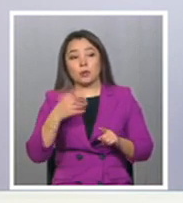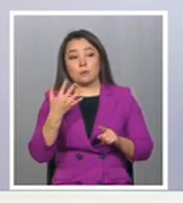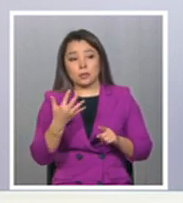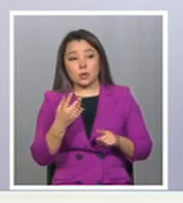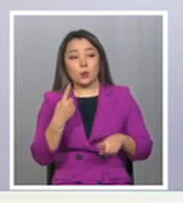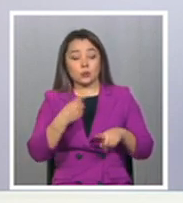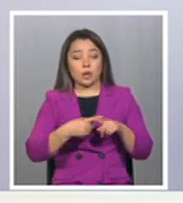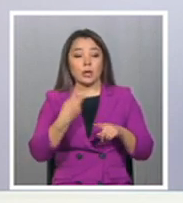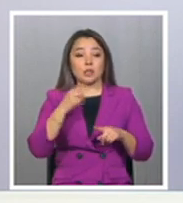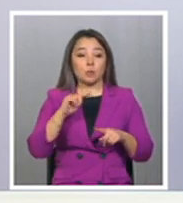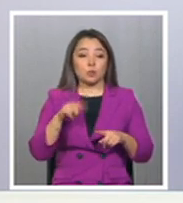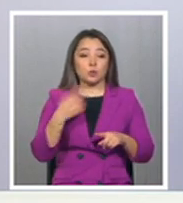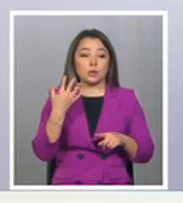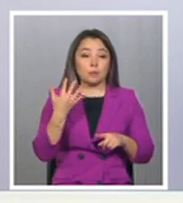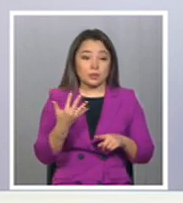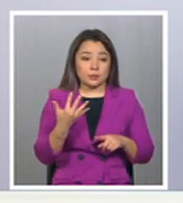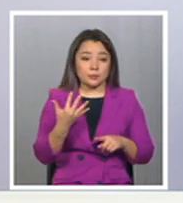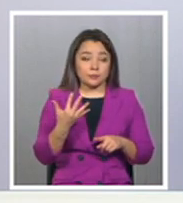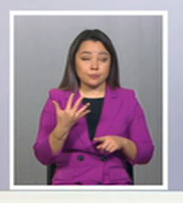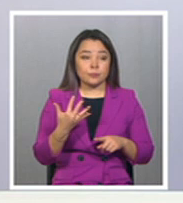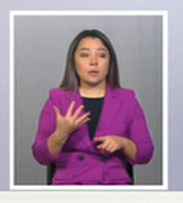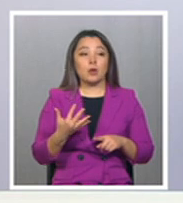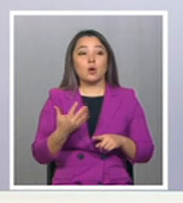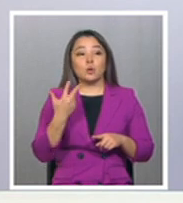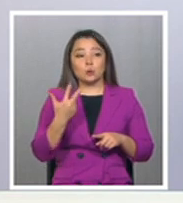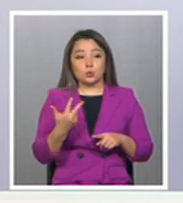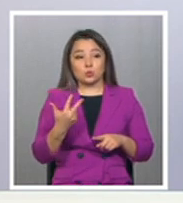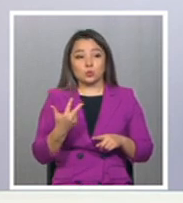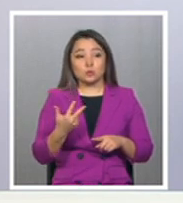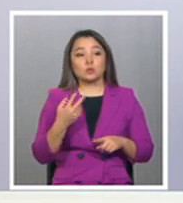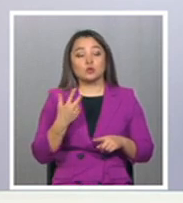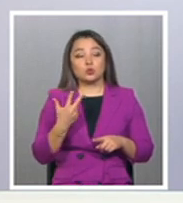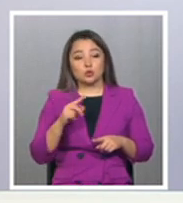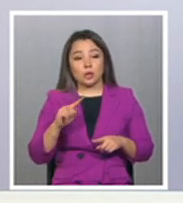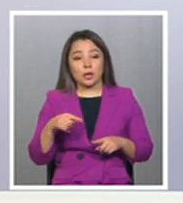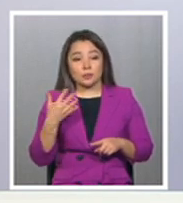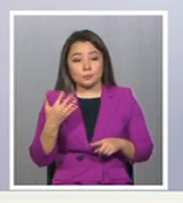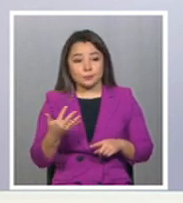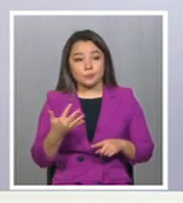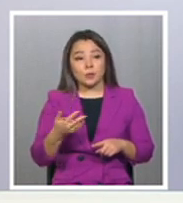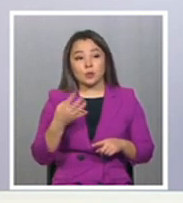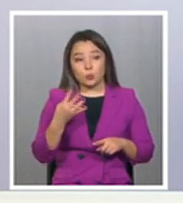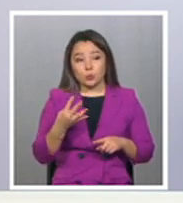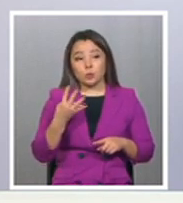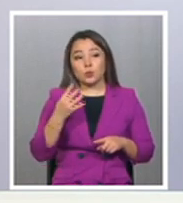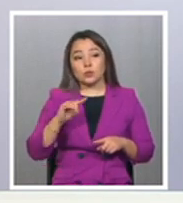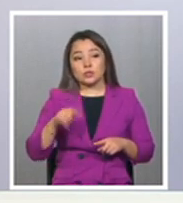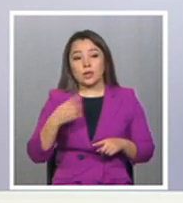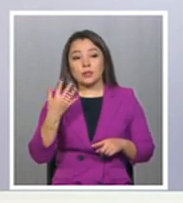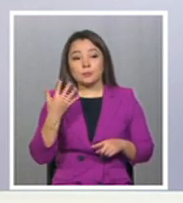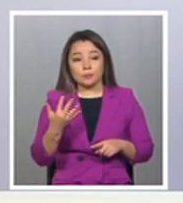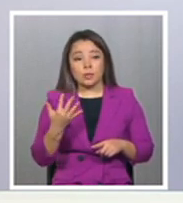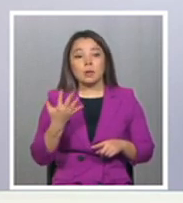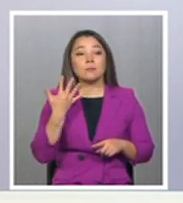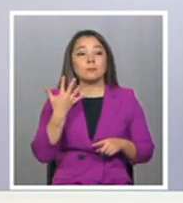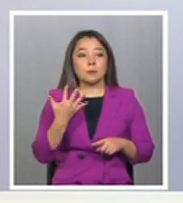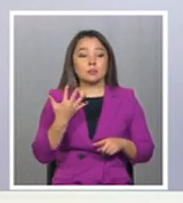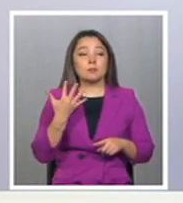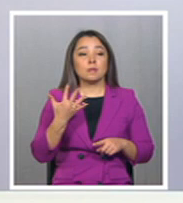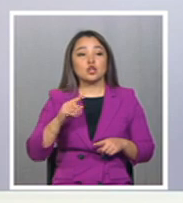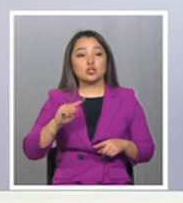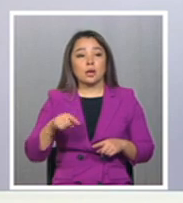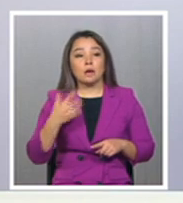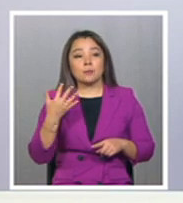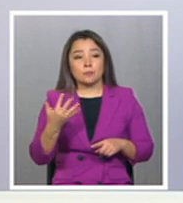қосып жаза берейік. 2,5, 3, 3,5, 4, 4,5, 5,